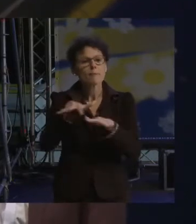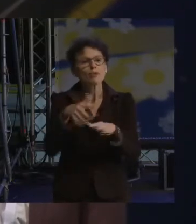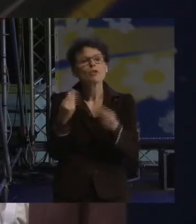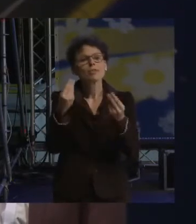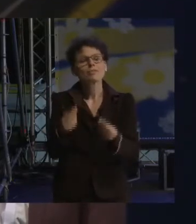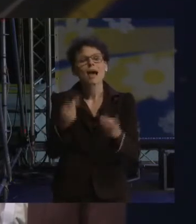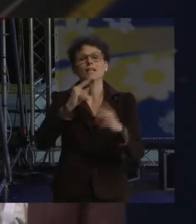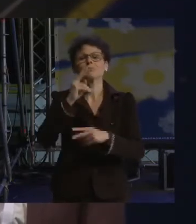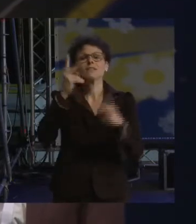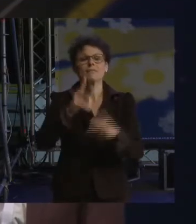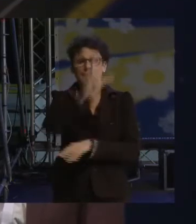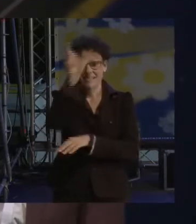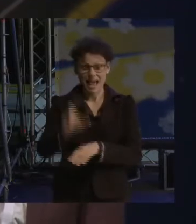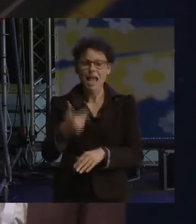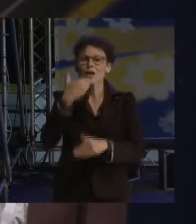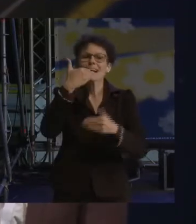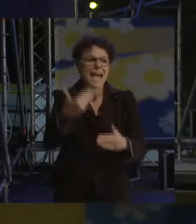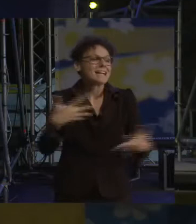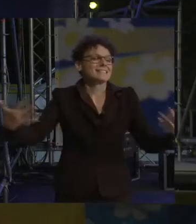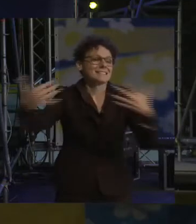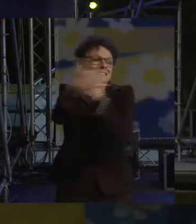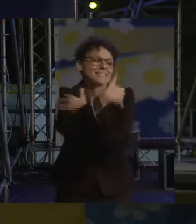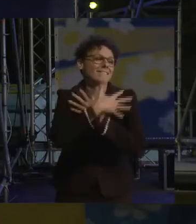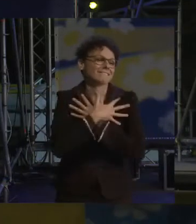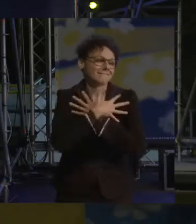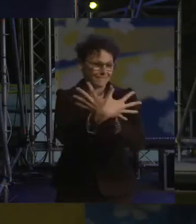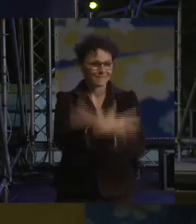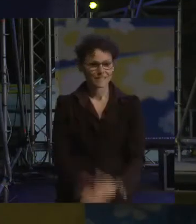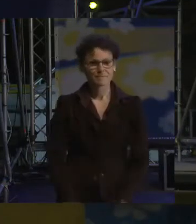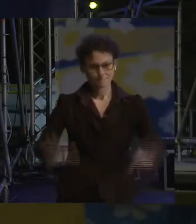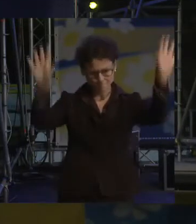vi ringrazio e vi abbraccio tutti gli voglio bene